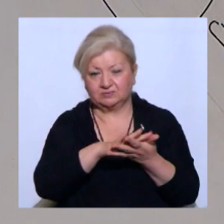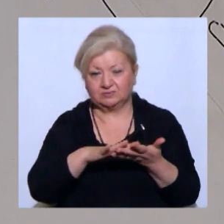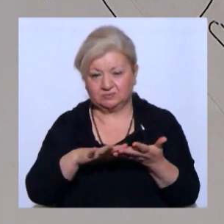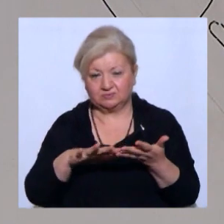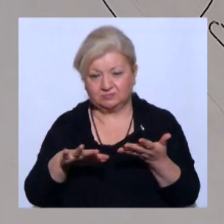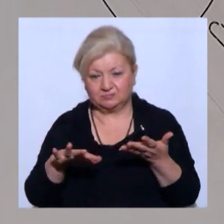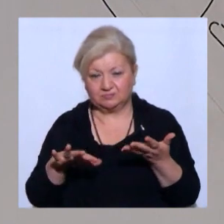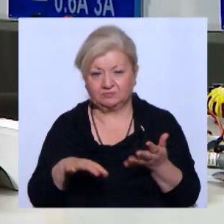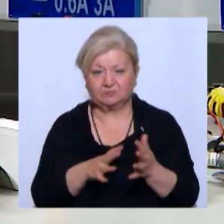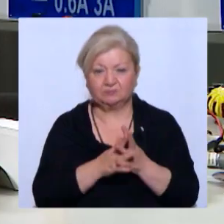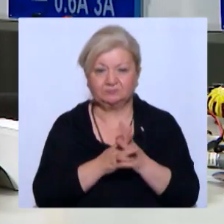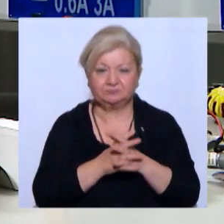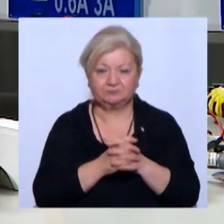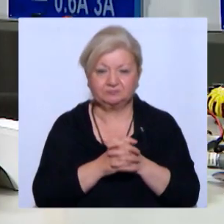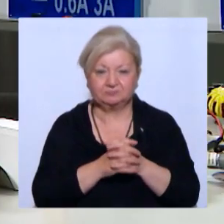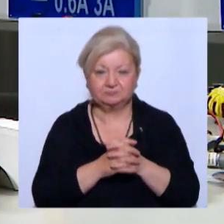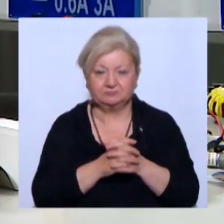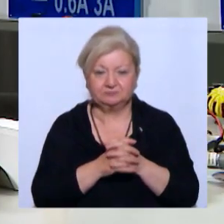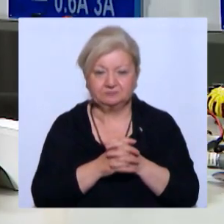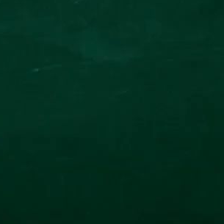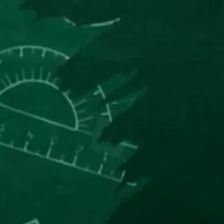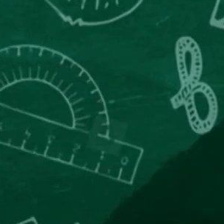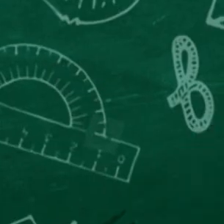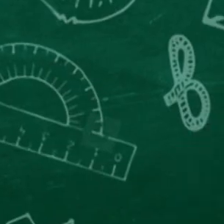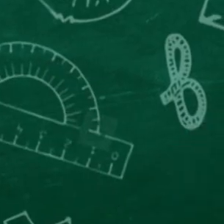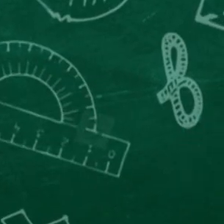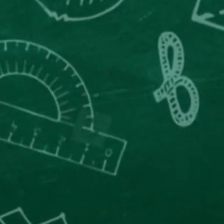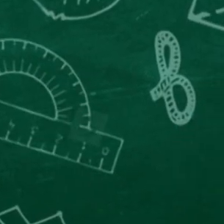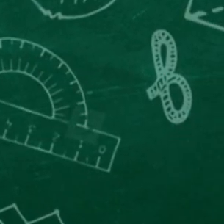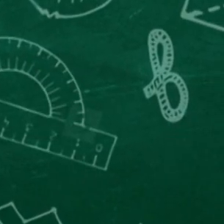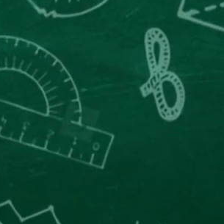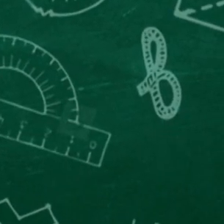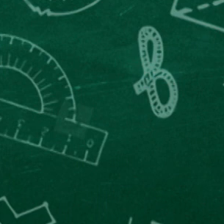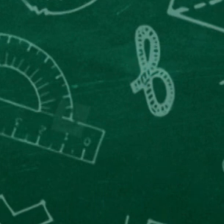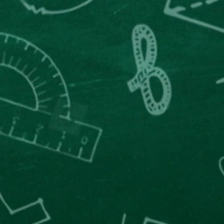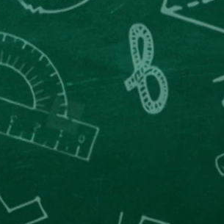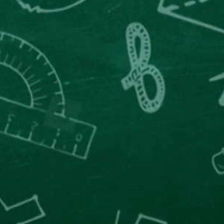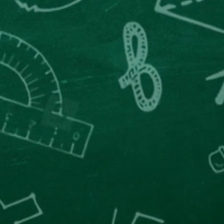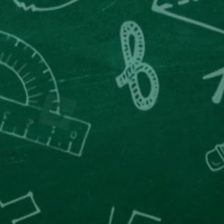ვიმუშაოთ. დროებით.